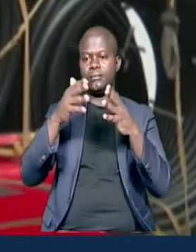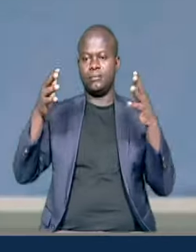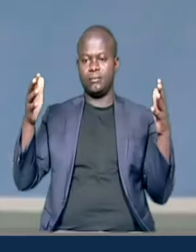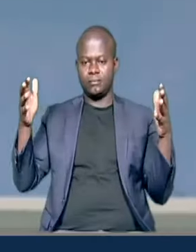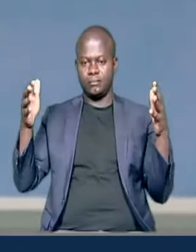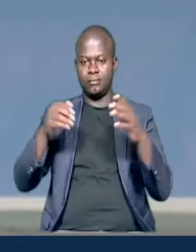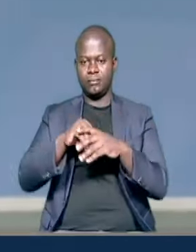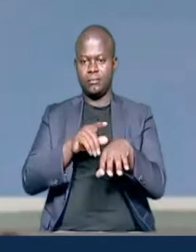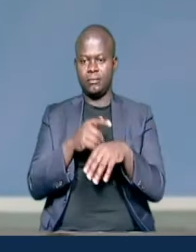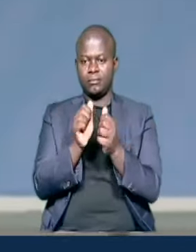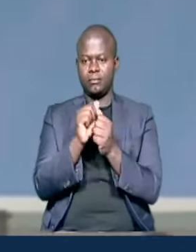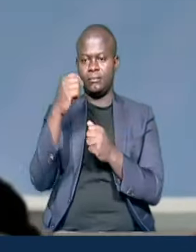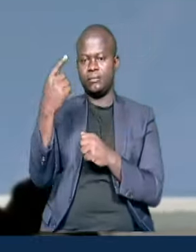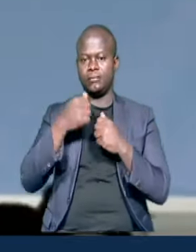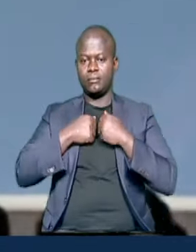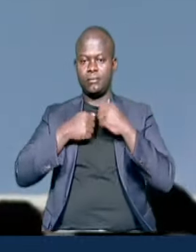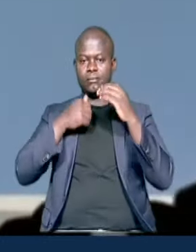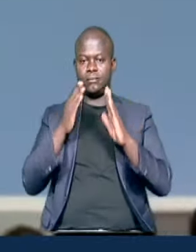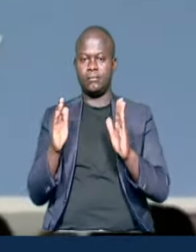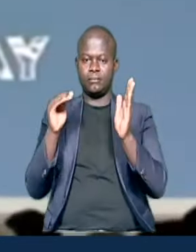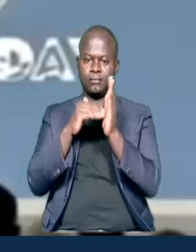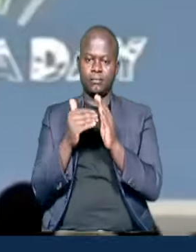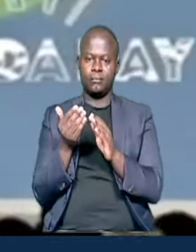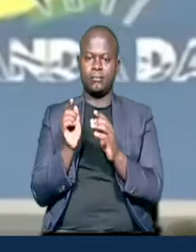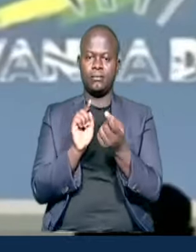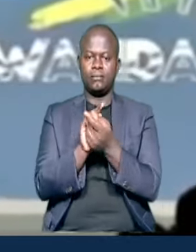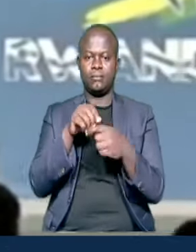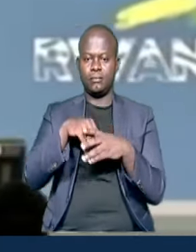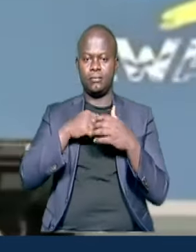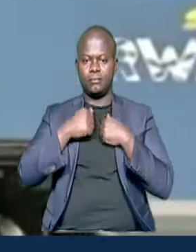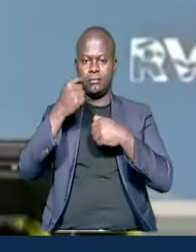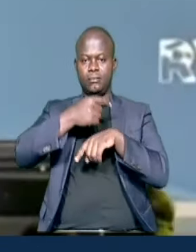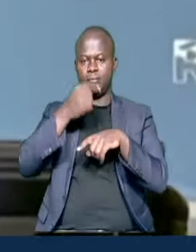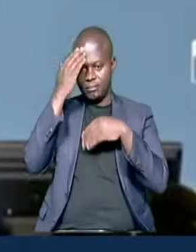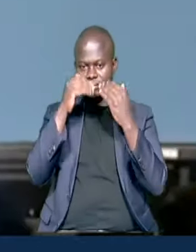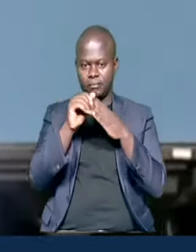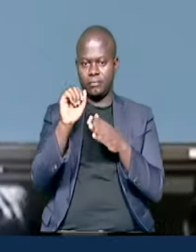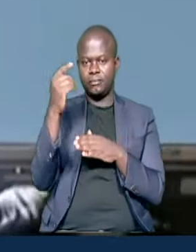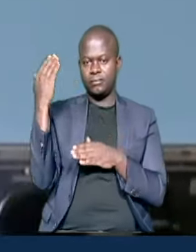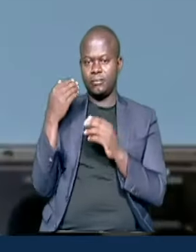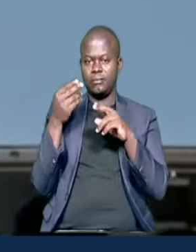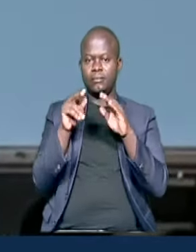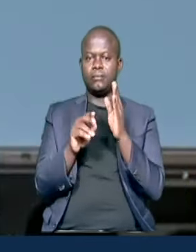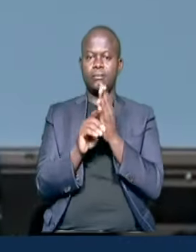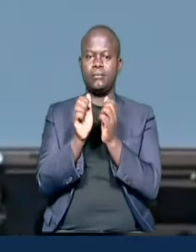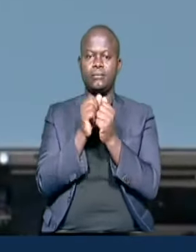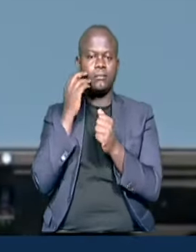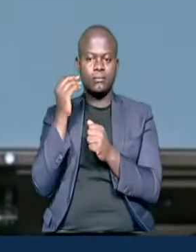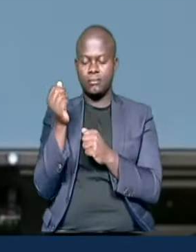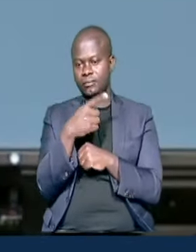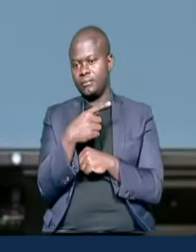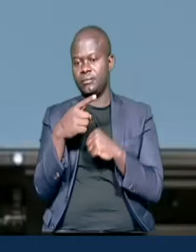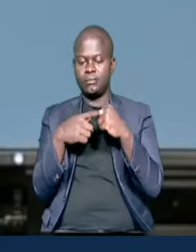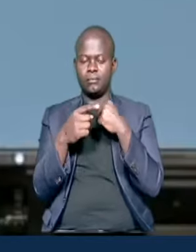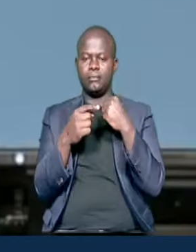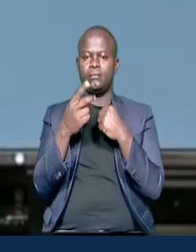ni ku nshuro ya 11 abanyarwanda bagiye kongera guhurira muri Rwanda Day kuko iya mbere yabaye tariki 10 Kamena 2011 ibera mu